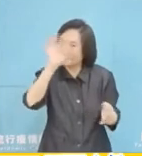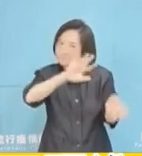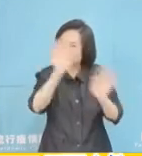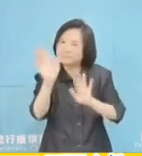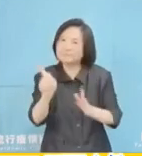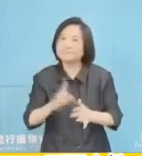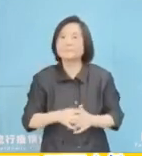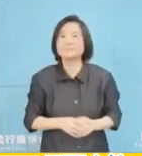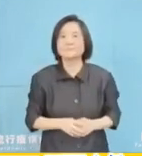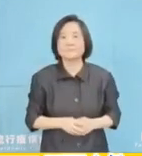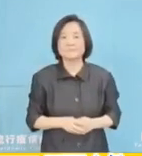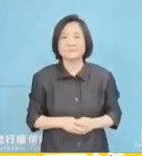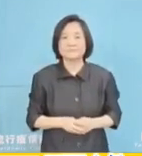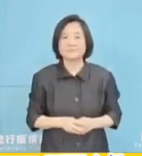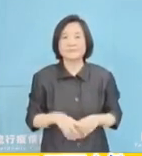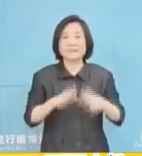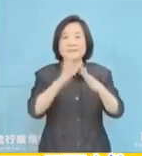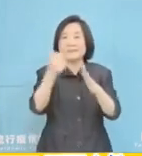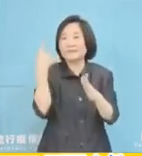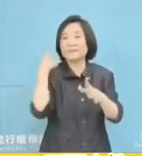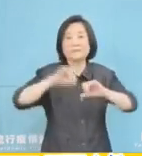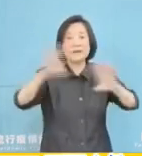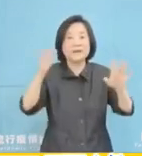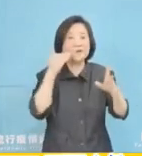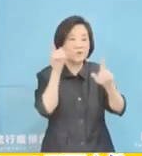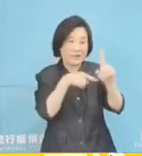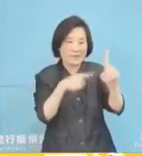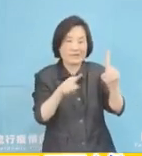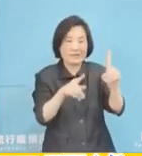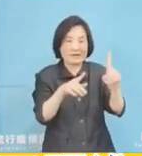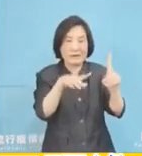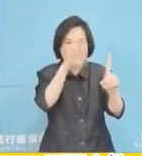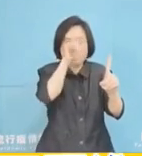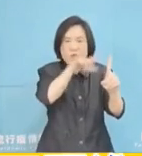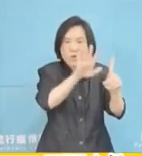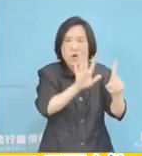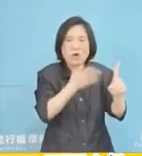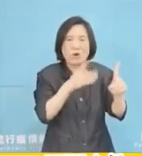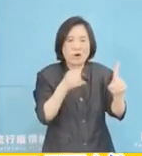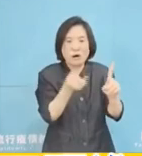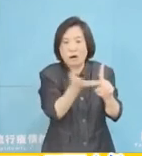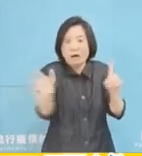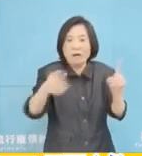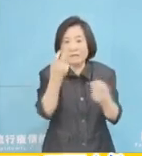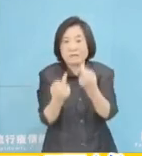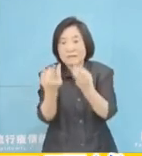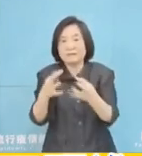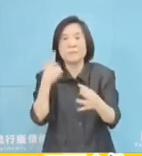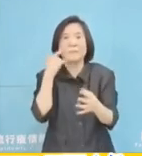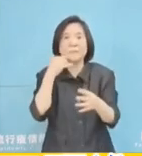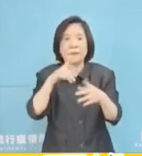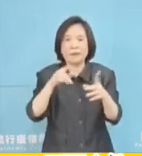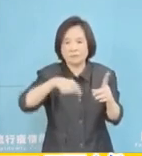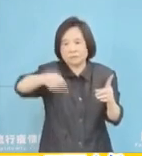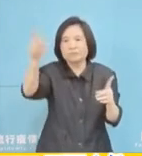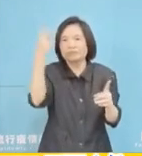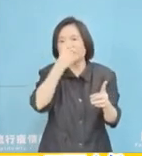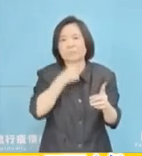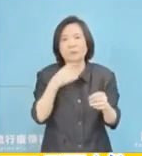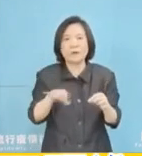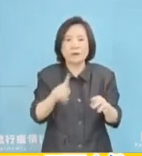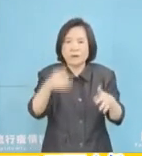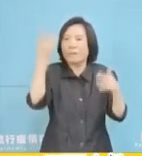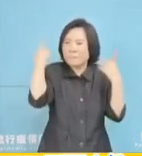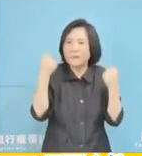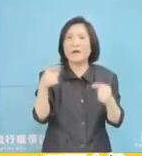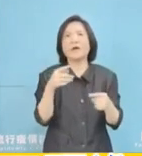么样。 市长昨天有提出一人确诊全家要筛检的政策，但是台南市长黄伟哲认为这不是大